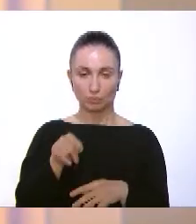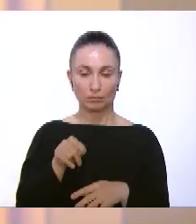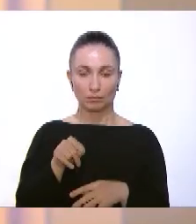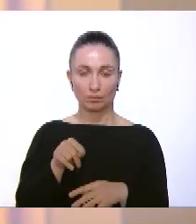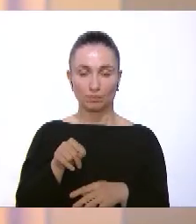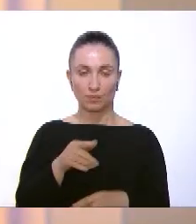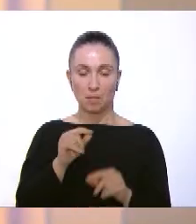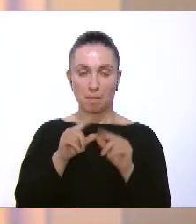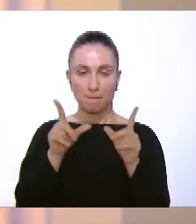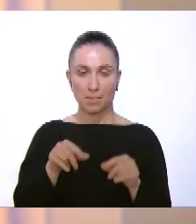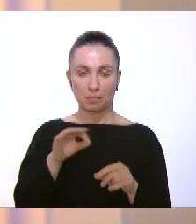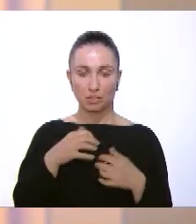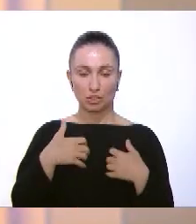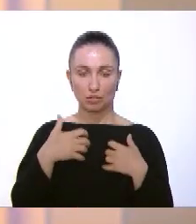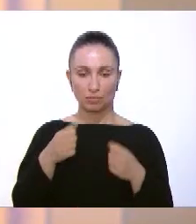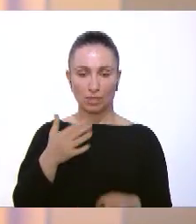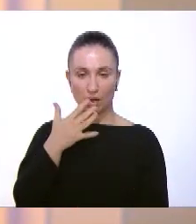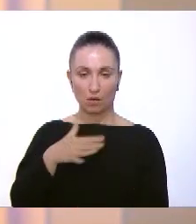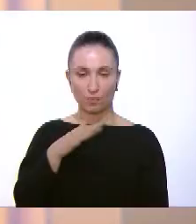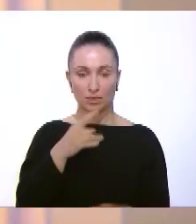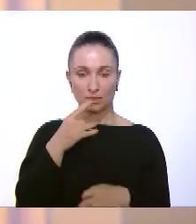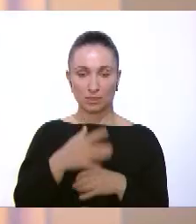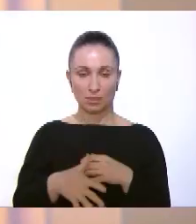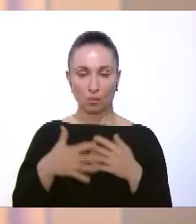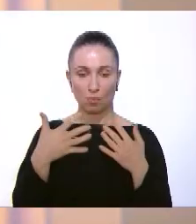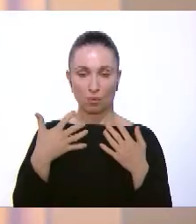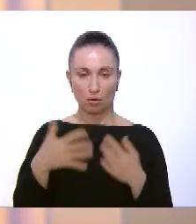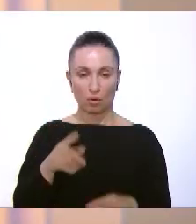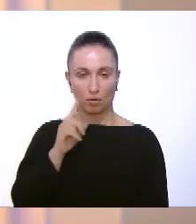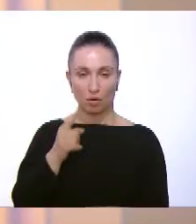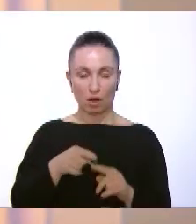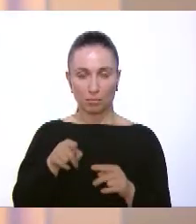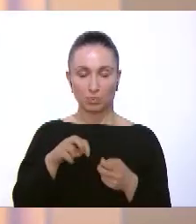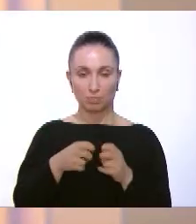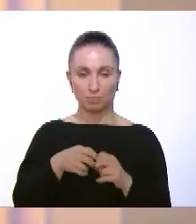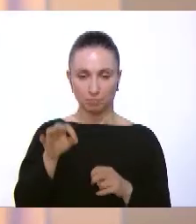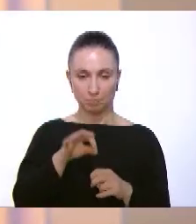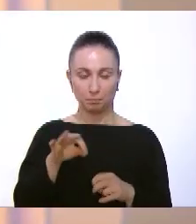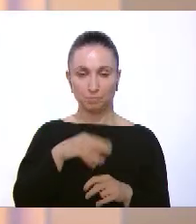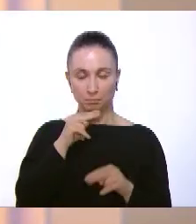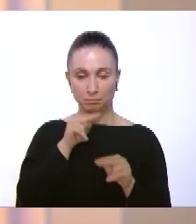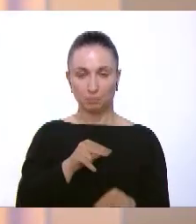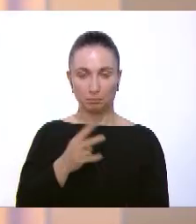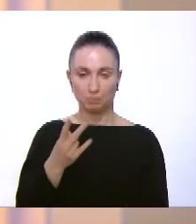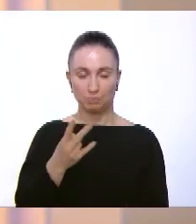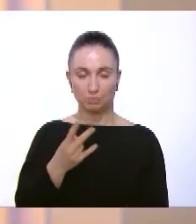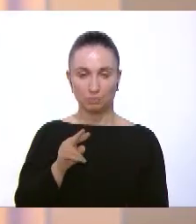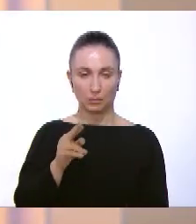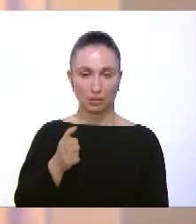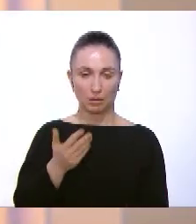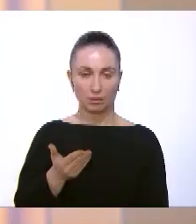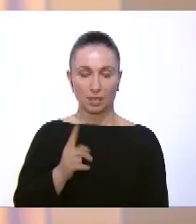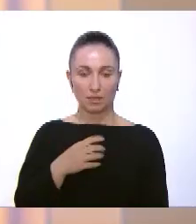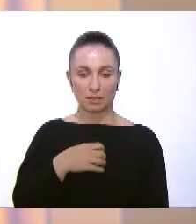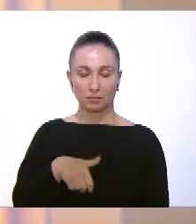სრულფასოვანს ფილტვის ჯანმრთელობის ეროვნული ცენტრი უკვე რომ აი ამ პრობლემასაც მივხედოთ. და